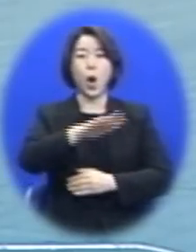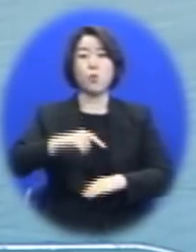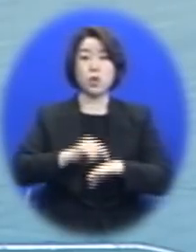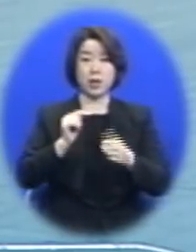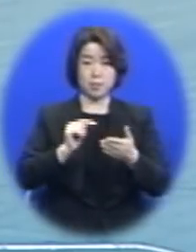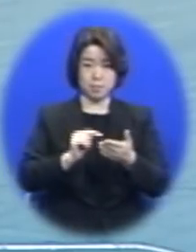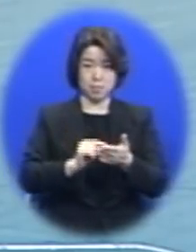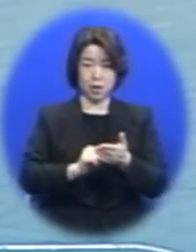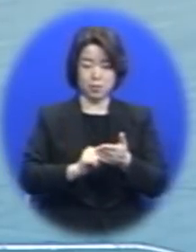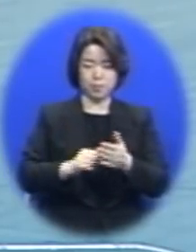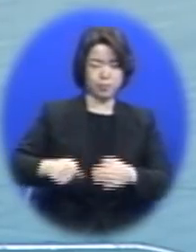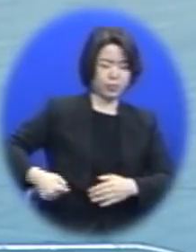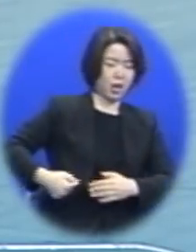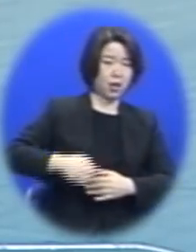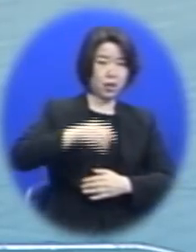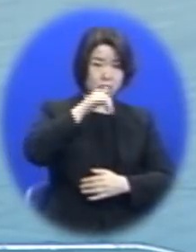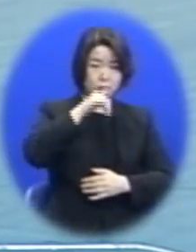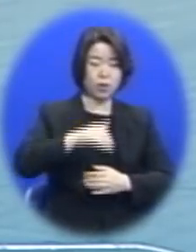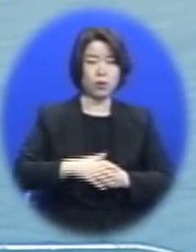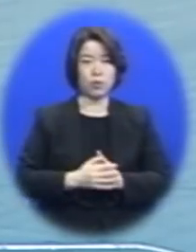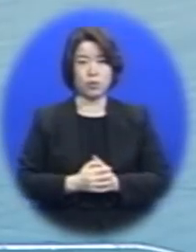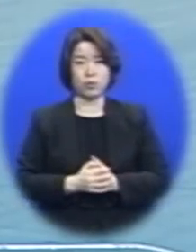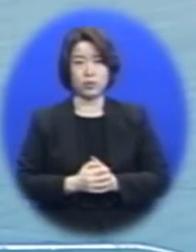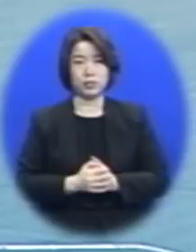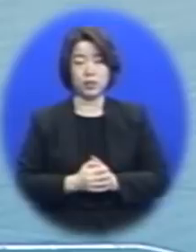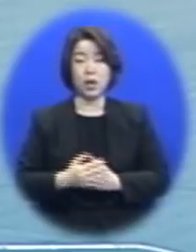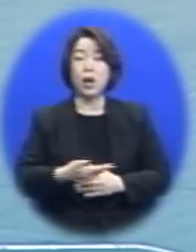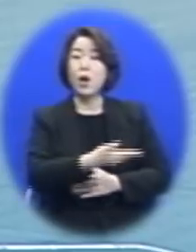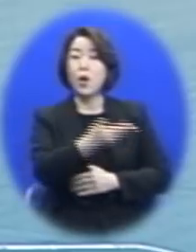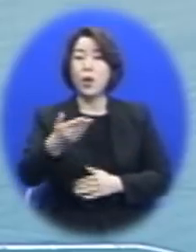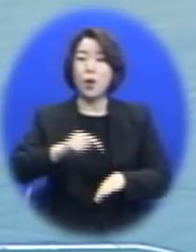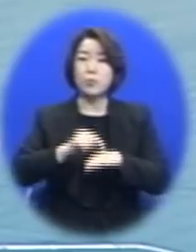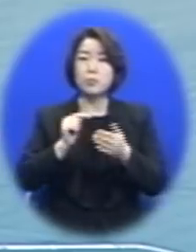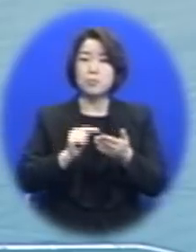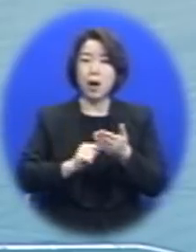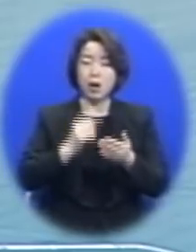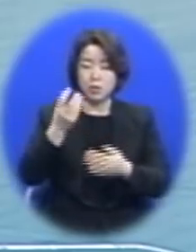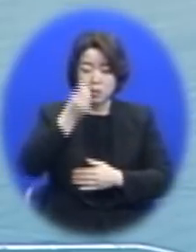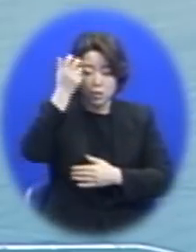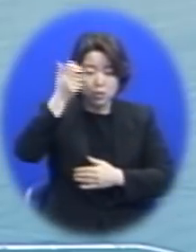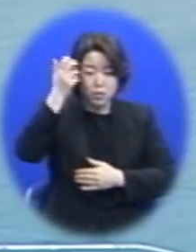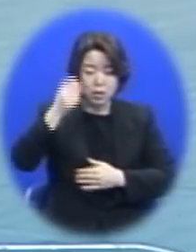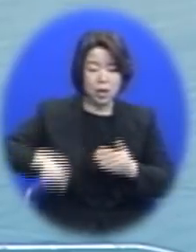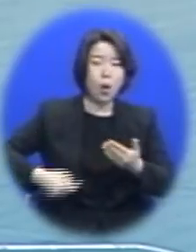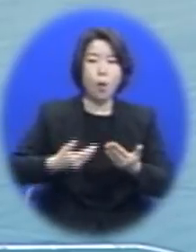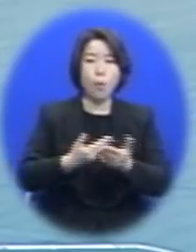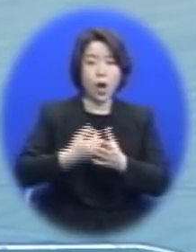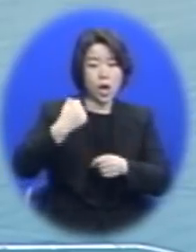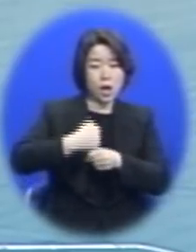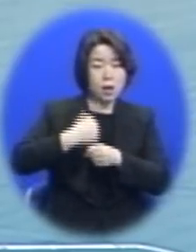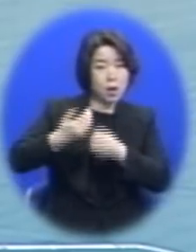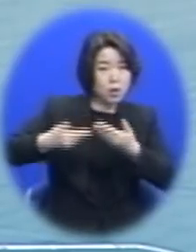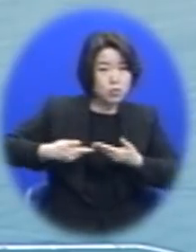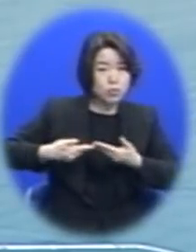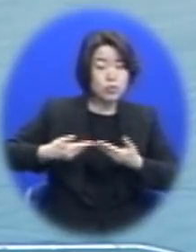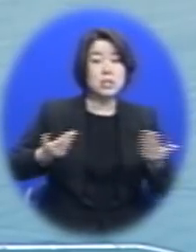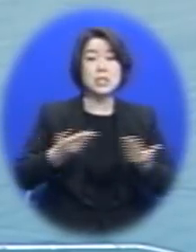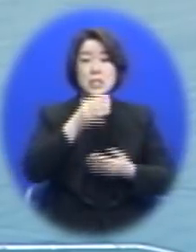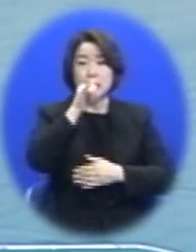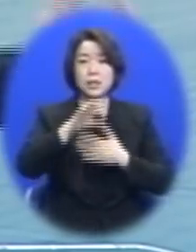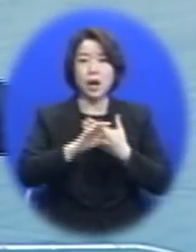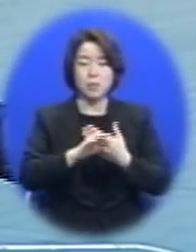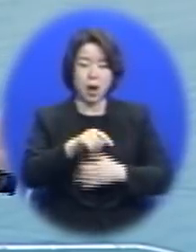마음에 찍으시는 것입니다 여러분의 마음에 성령께서 회개케 하시는 일이 있다면 반드시 회개하고